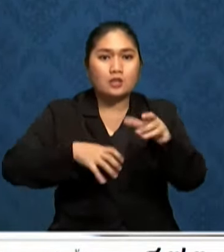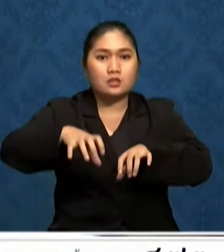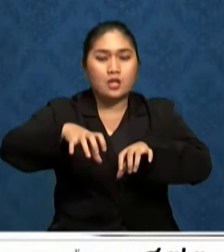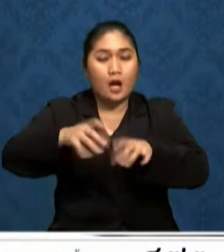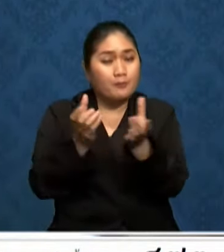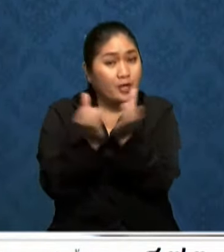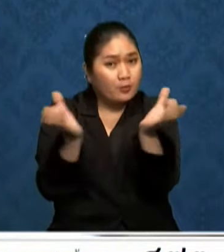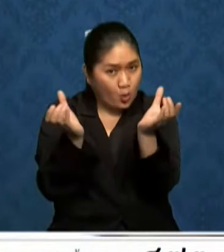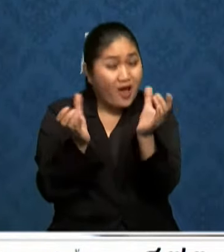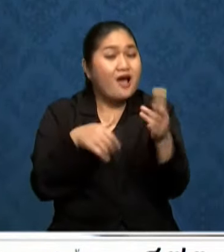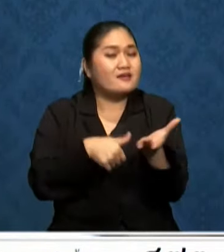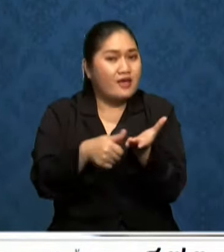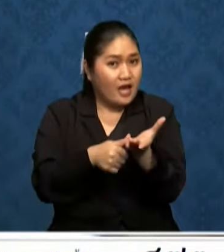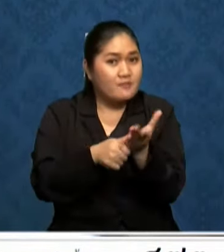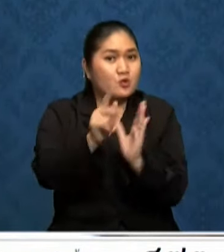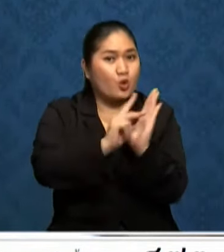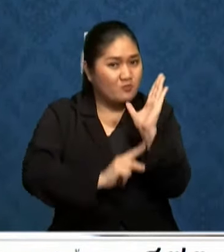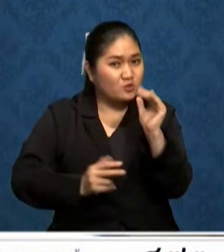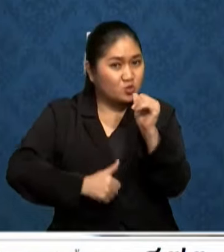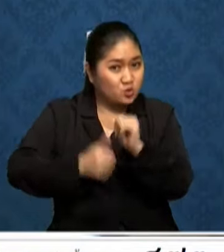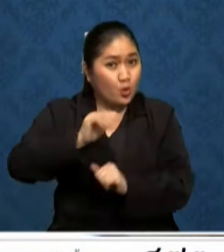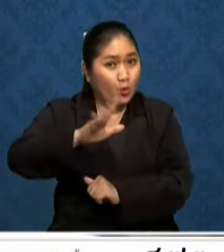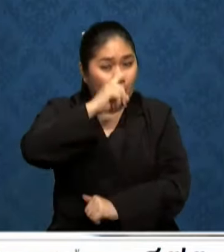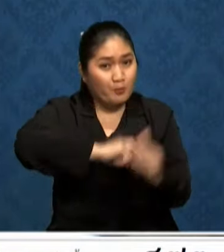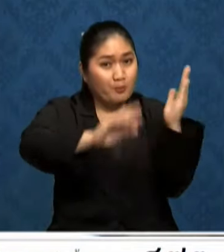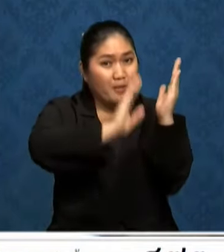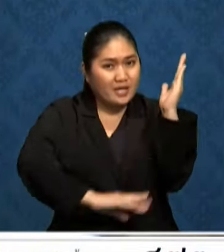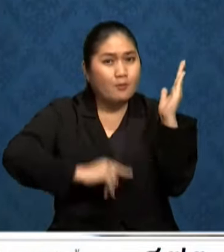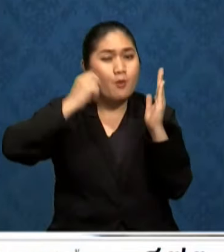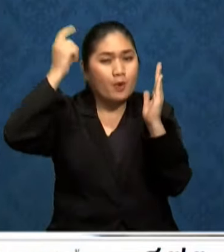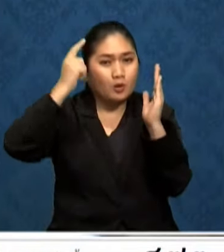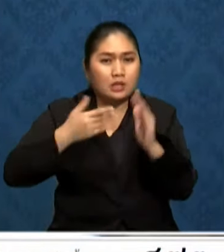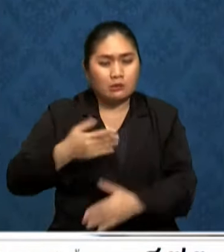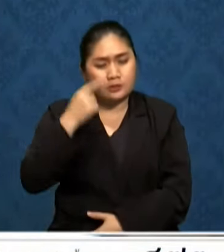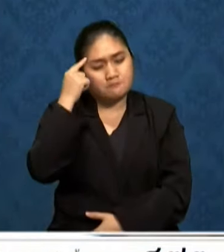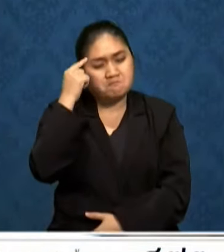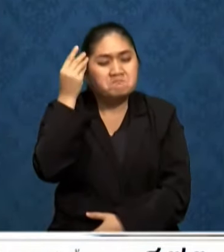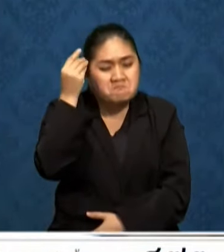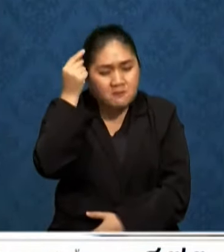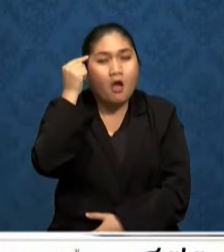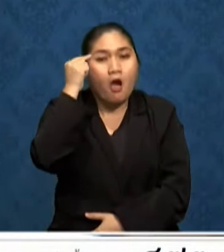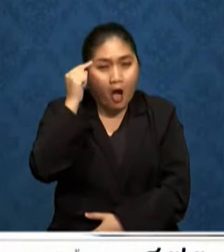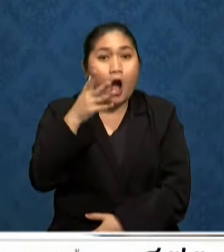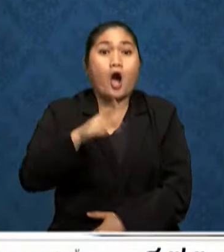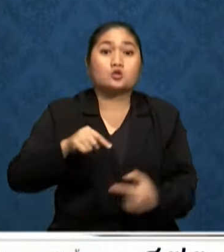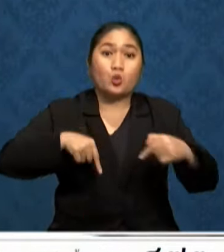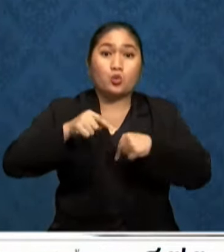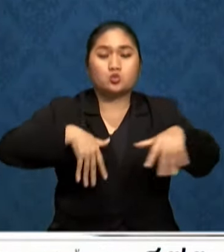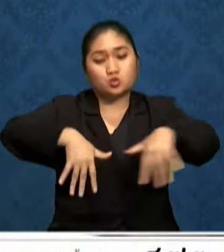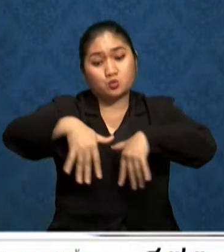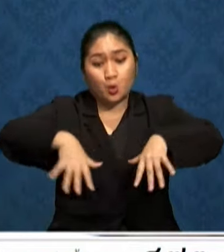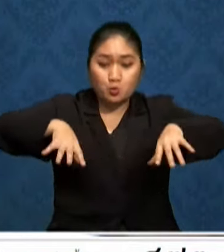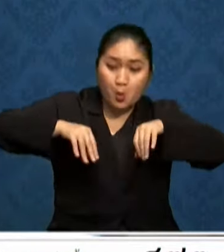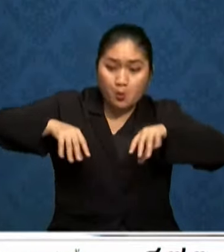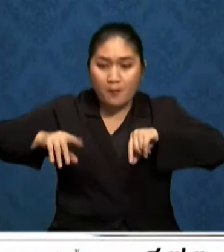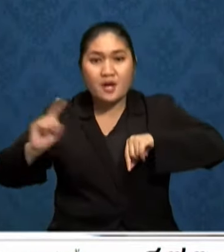ลัถ espantunทเป็กฎ NXT สูสุของประเทศผมเข้ใจครับวบางคนกอาจะมมมมองว่าประชาหมติจะผ่านคามเหชอบขปชาชนไปได้นั้นก็